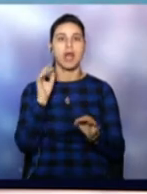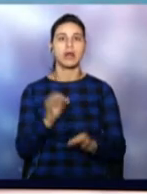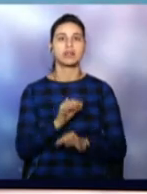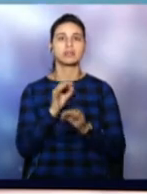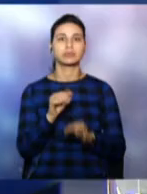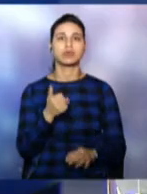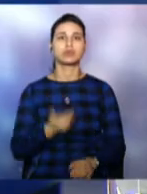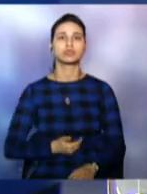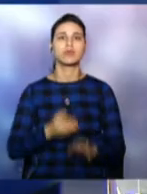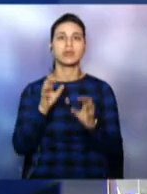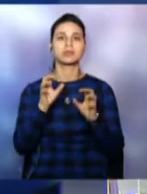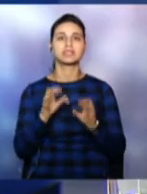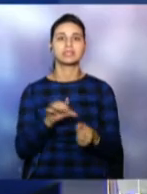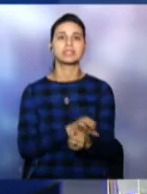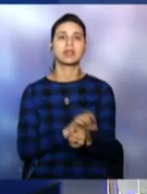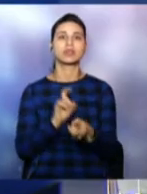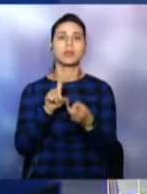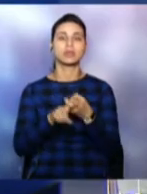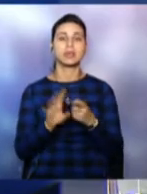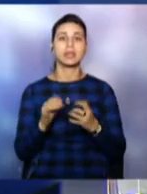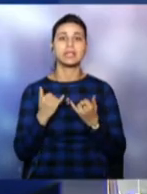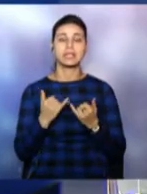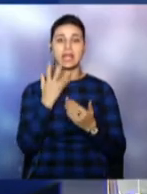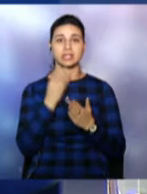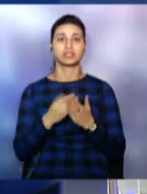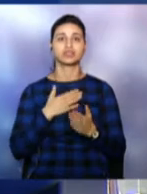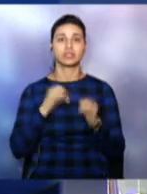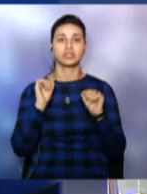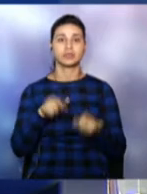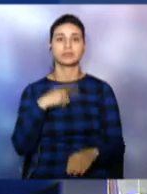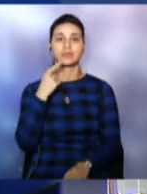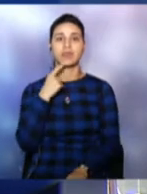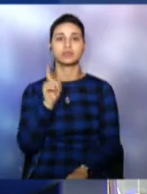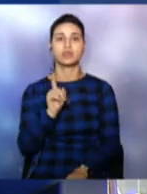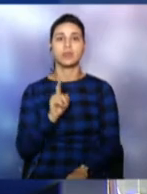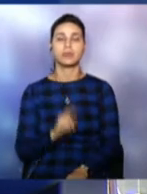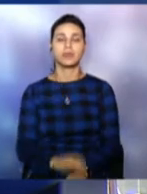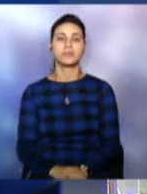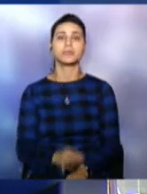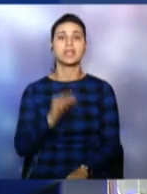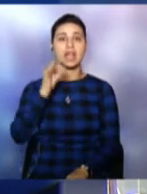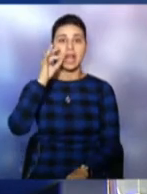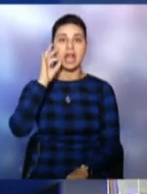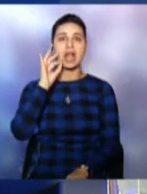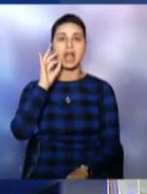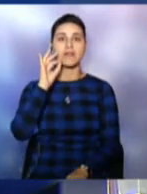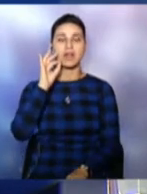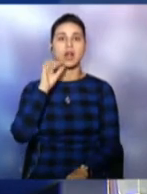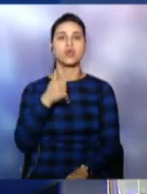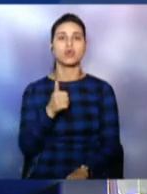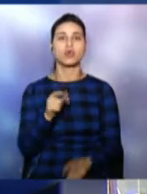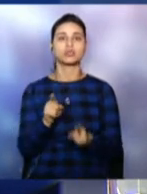როგორც ცხოვრების წესი ნარკოდამოკიდებულება. დღეს ჩვენ შეგვიძლია ვთქვათ, რომ ყავა